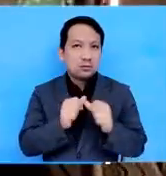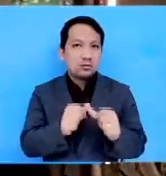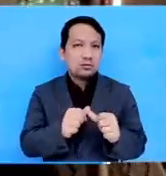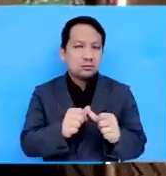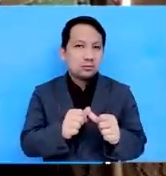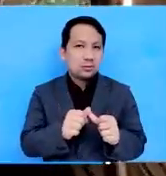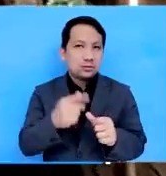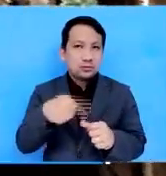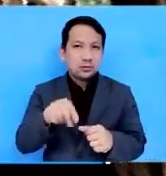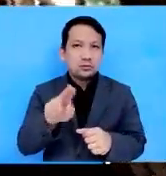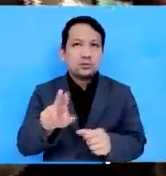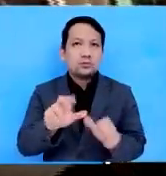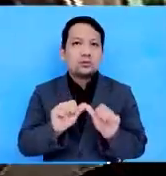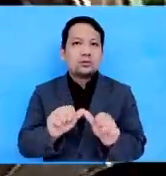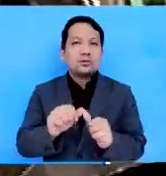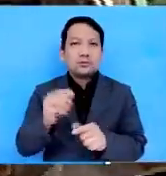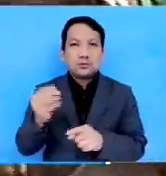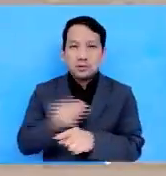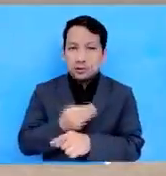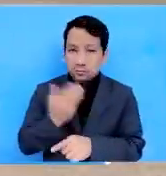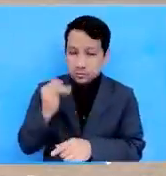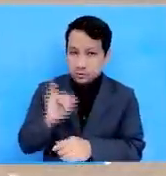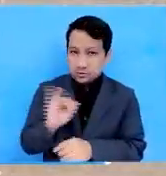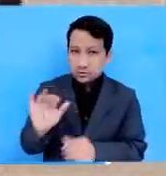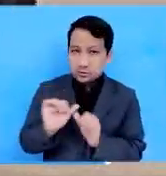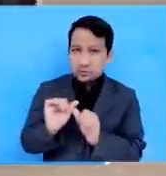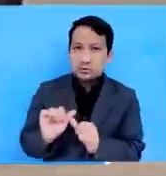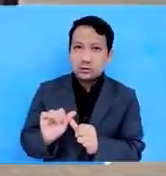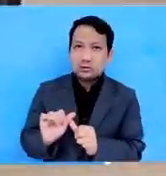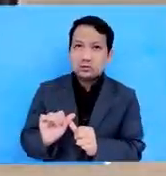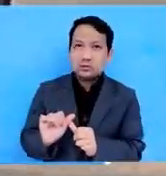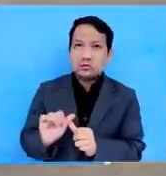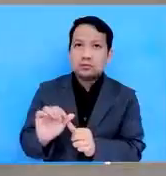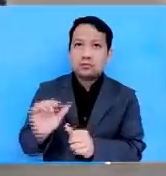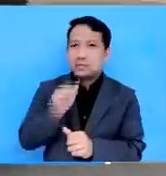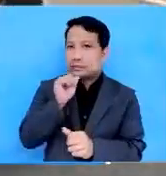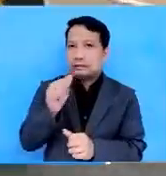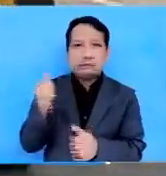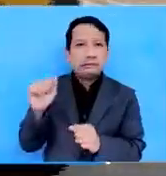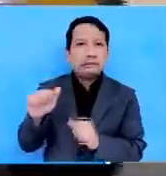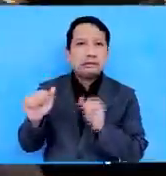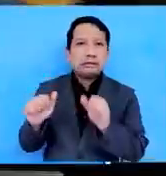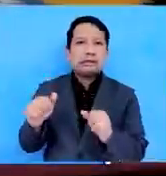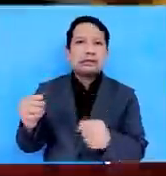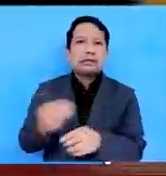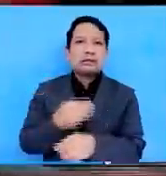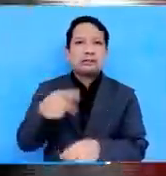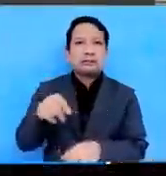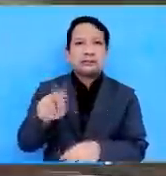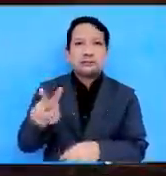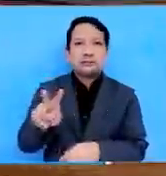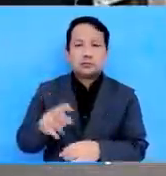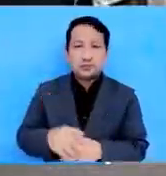PUV modernization. Pero kung sila lang ang tatanungin, tutul pa rin sila sa PUV modernization program.